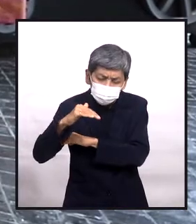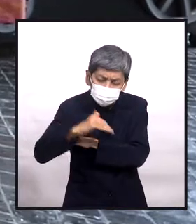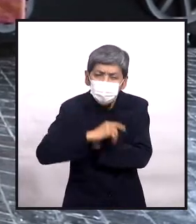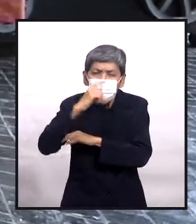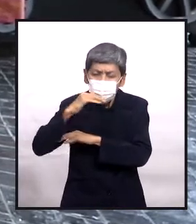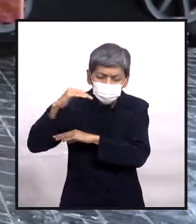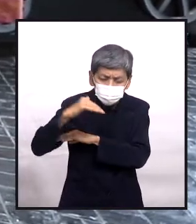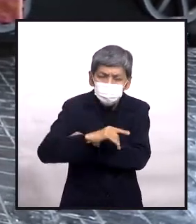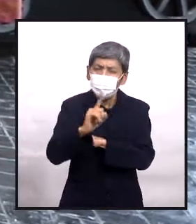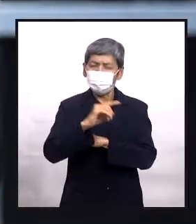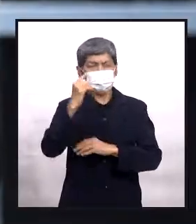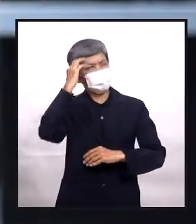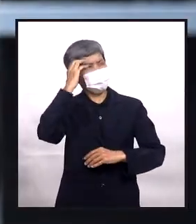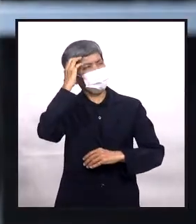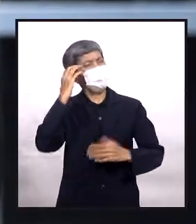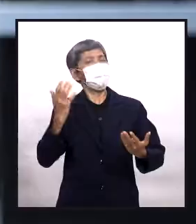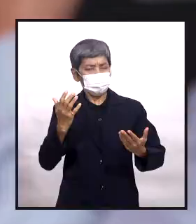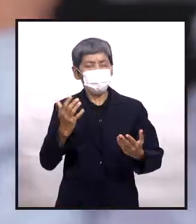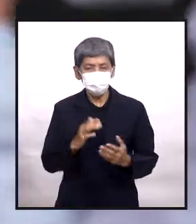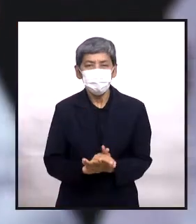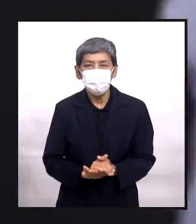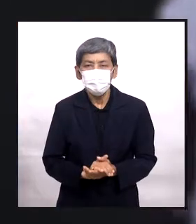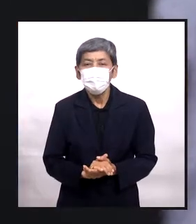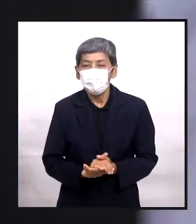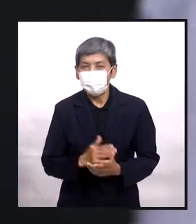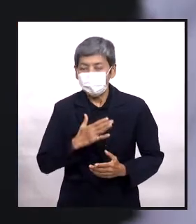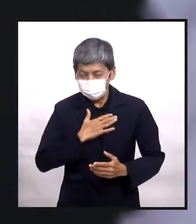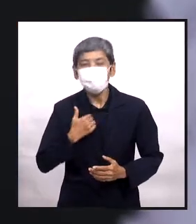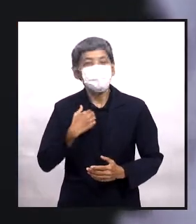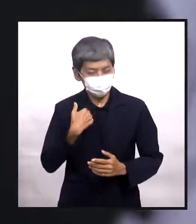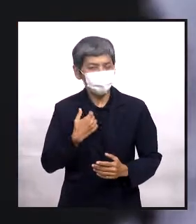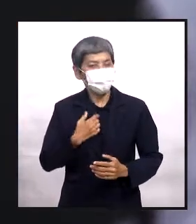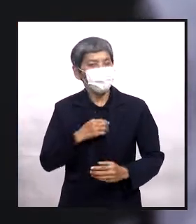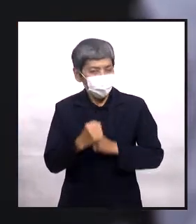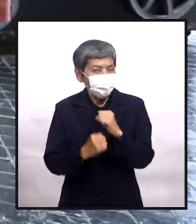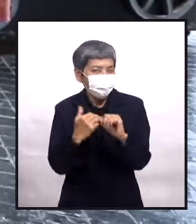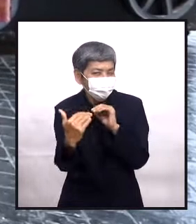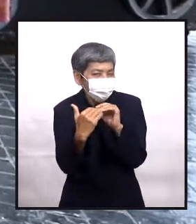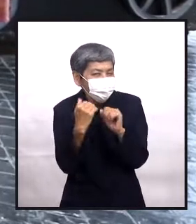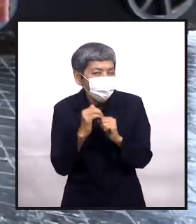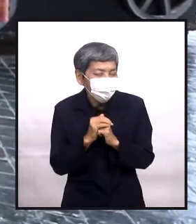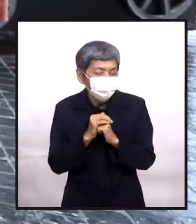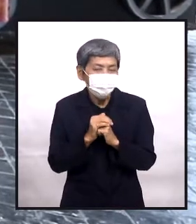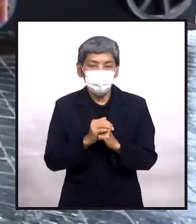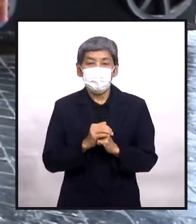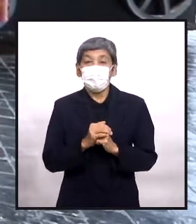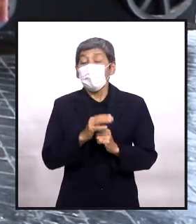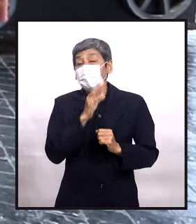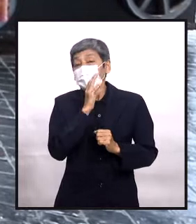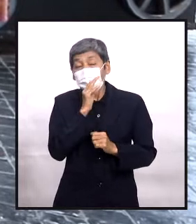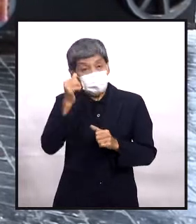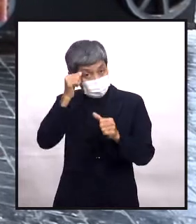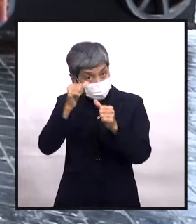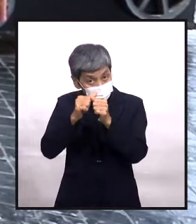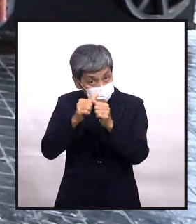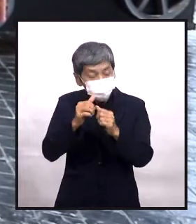พอกันอยู่บอกต้มยำกุ้งยังรู้จักอยู ่แสดงว่าก็มีก็อยู่ในรุ่นนั้นพอดี รุ่นนั้นก็ถ้าคุณอุ๋ย